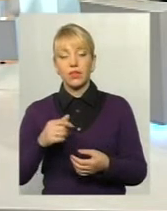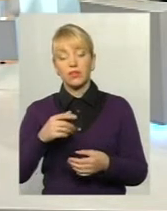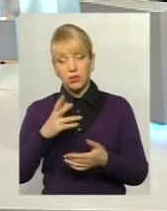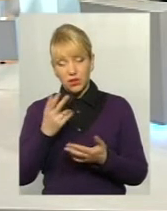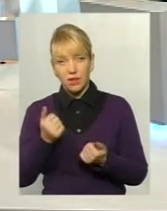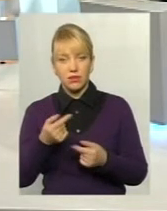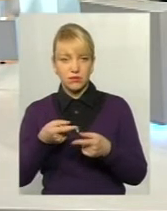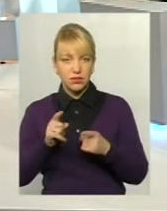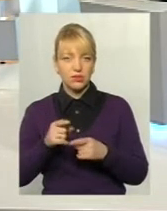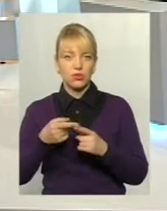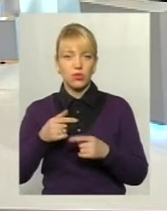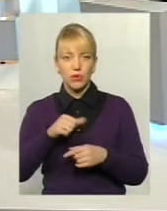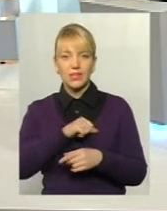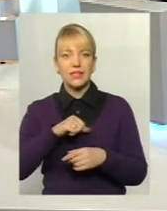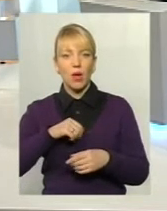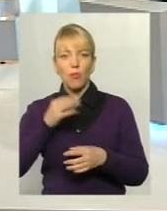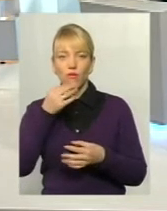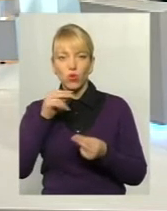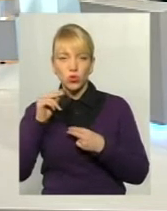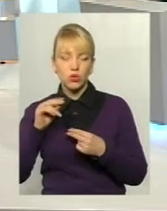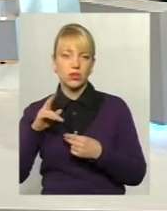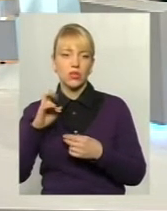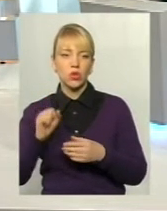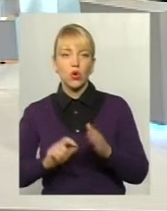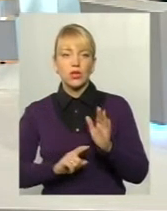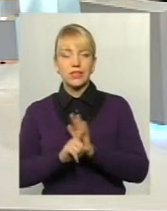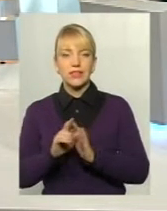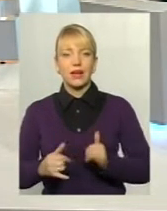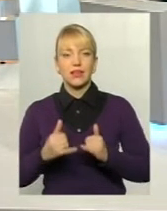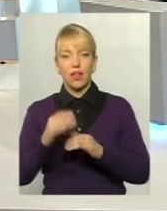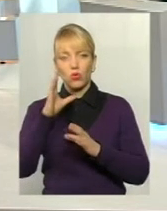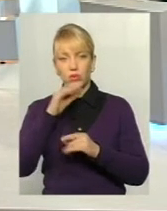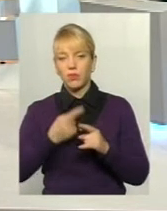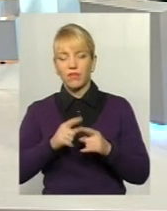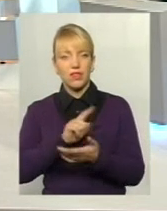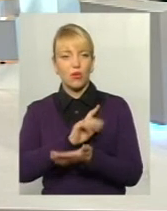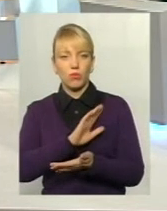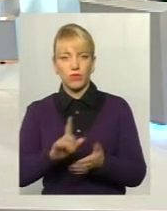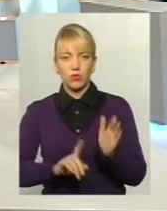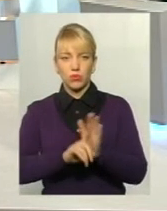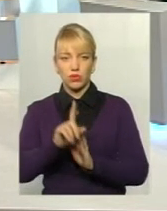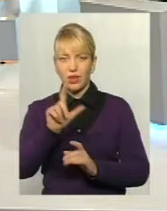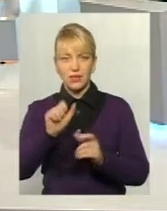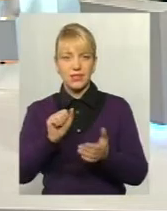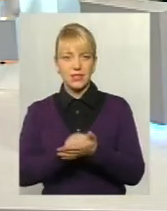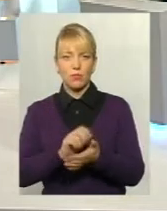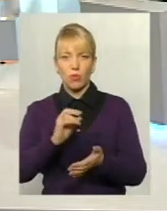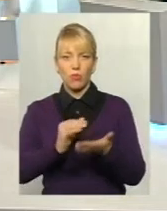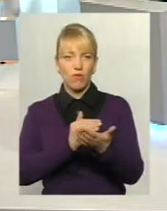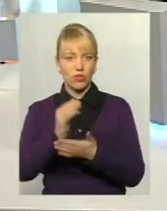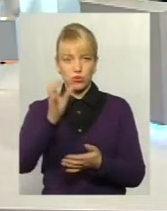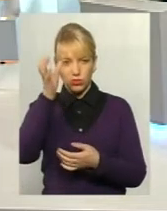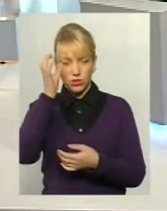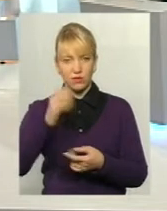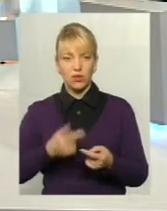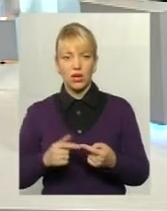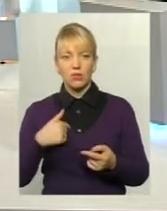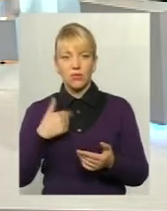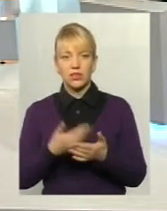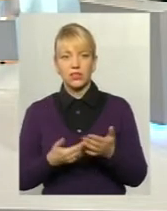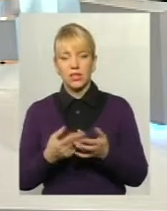далі. Але це старт для успіху, він не обов'язково починається з диплома про вищу освіту. Мені здається,